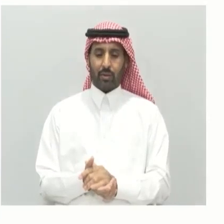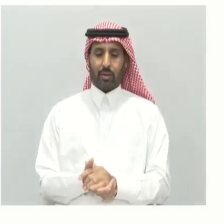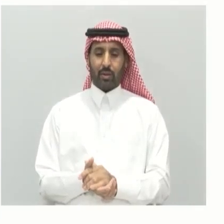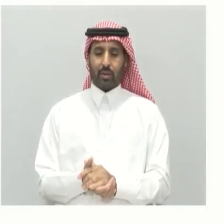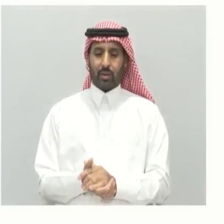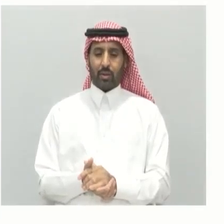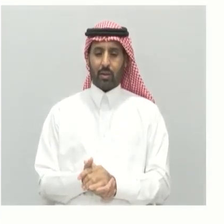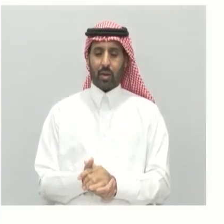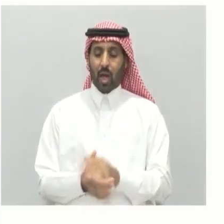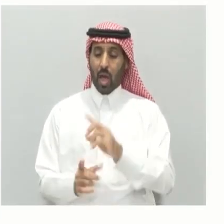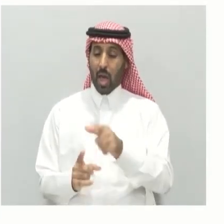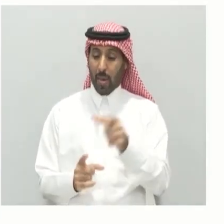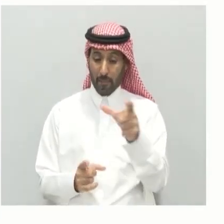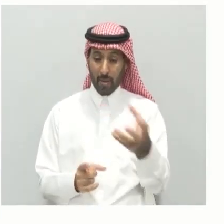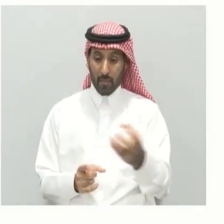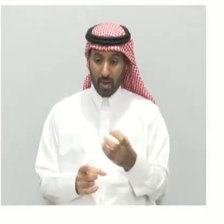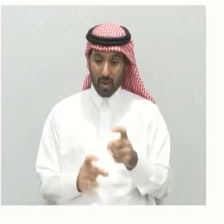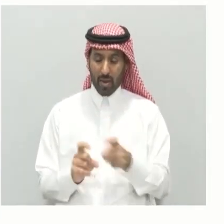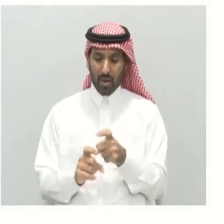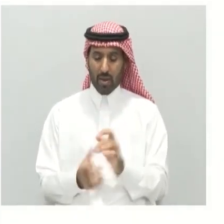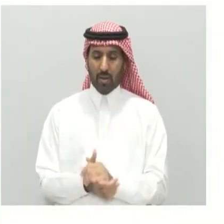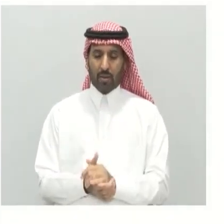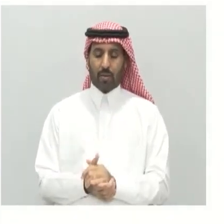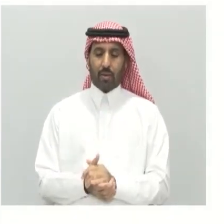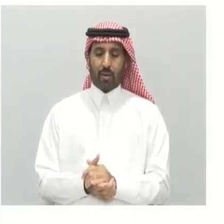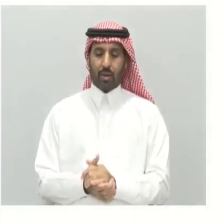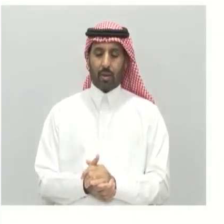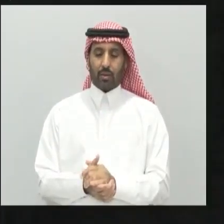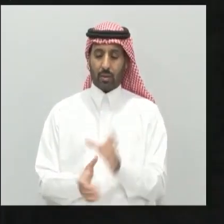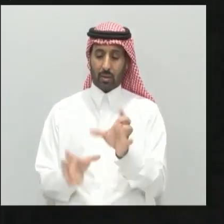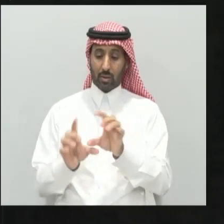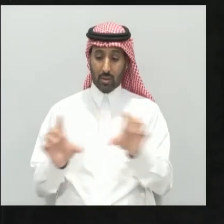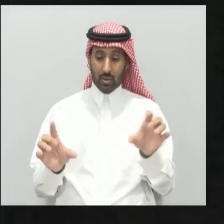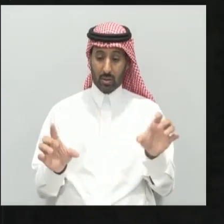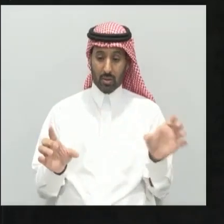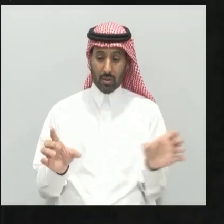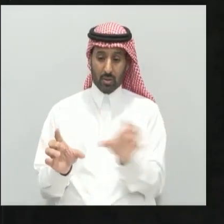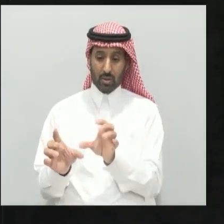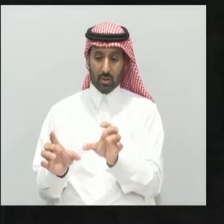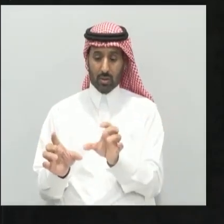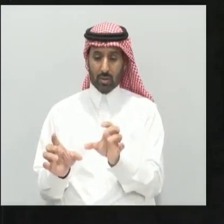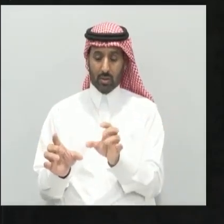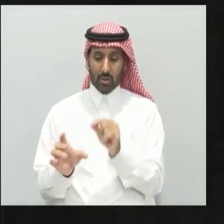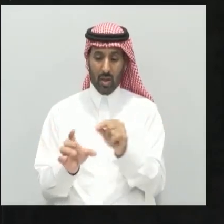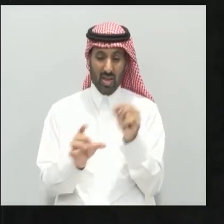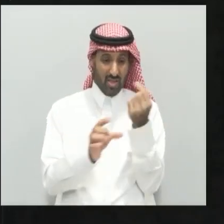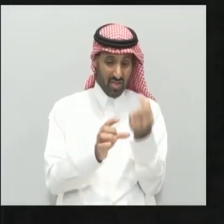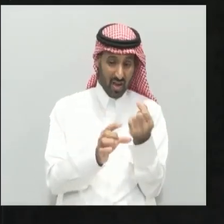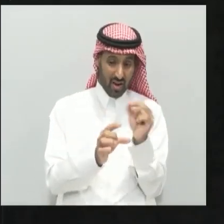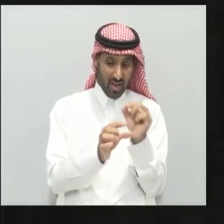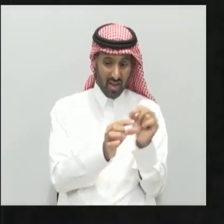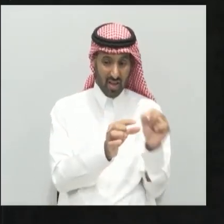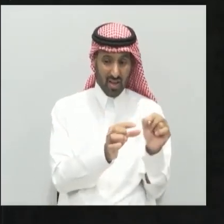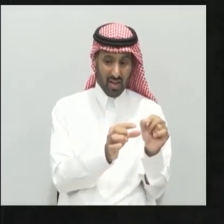عاملا مختزلا انا عارف انه العامل المختزل هو ذره